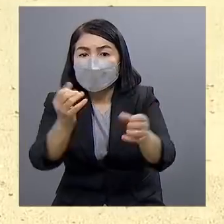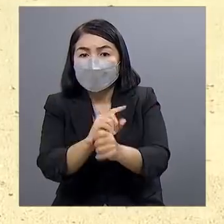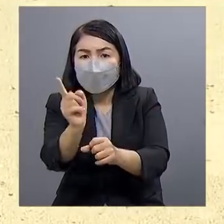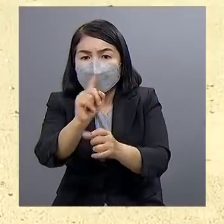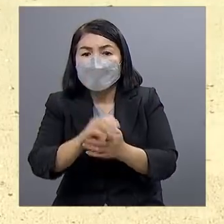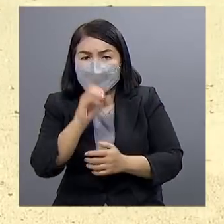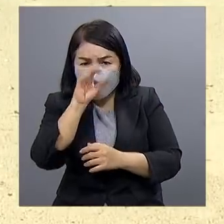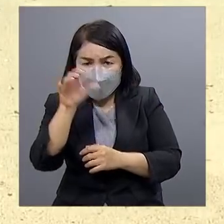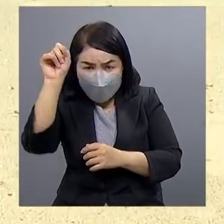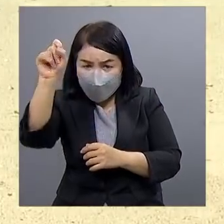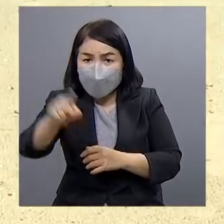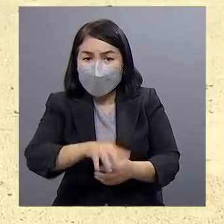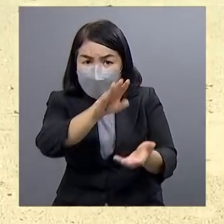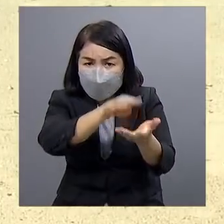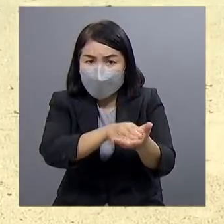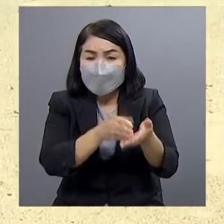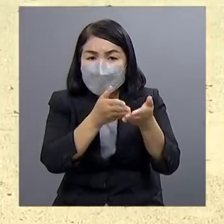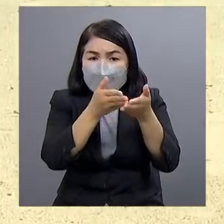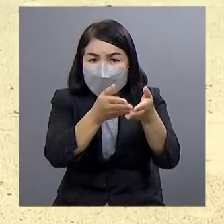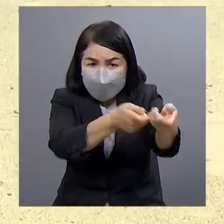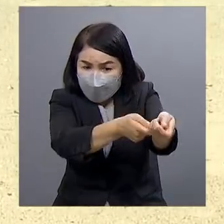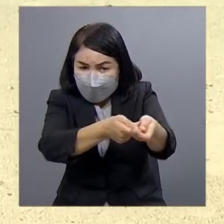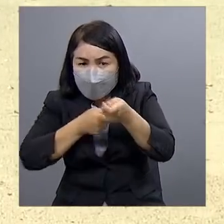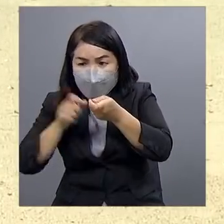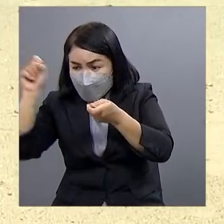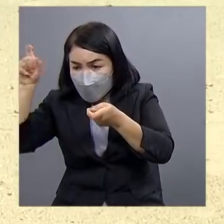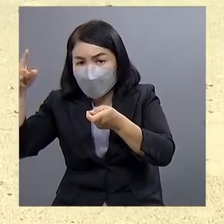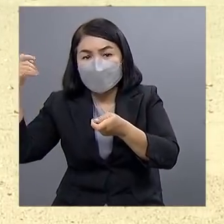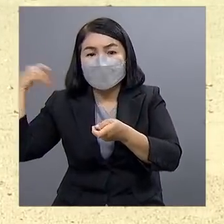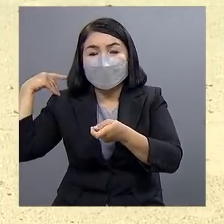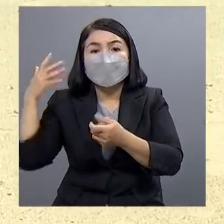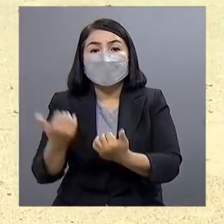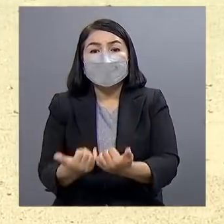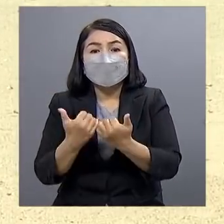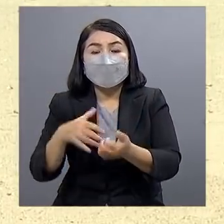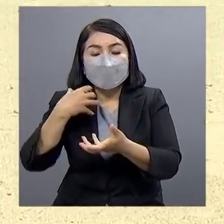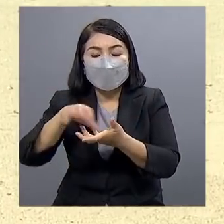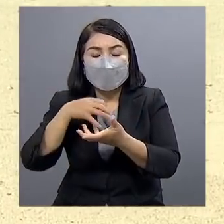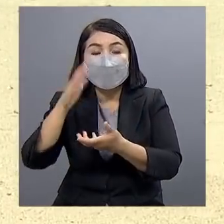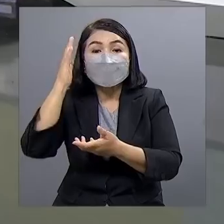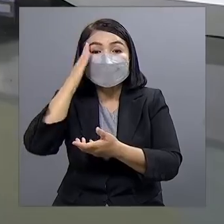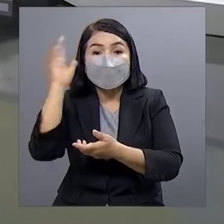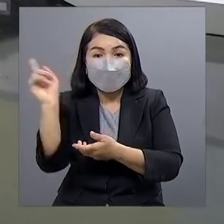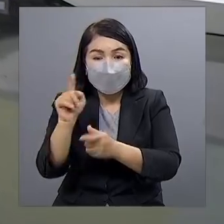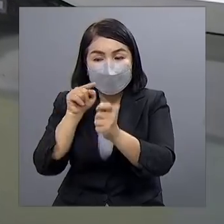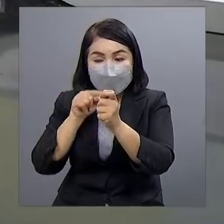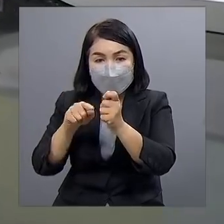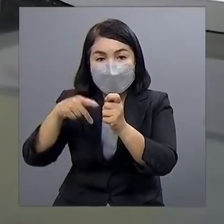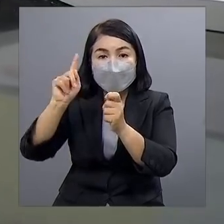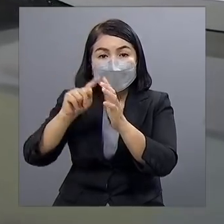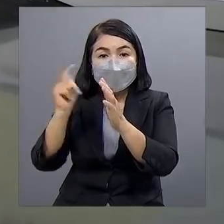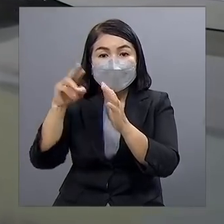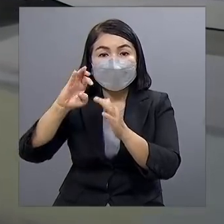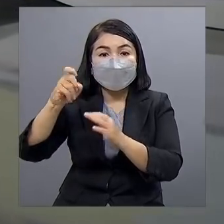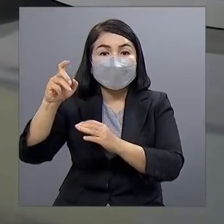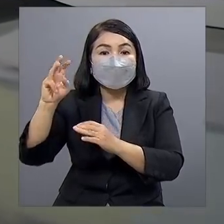น้ำมันที่จมใต้ท้องทะเลโดยเร็วซึ่งนี่เป็นบรรยากาศล่าสุดจากอำเภอปทิวจังหวัดชุมพรครับคุณจิราชาตาคุณ